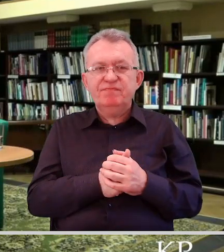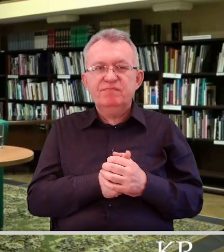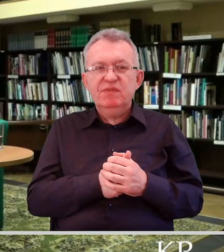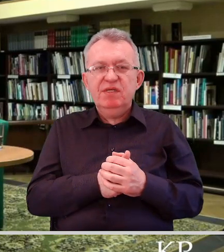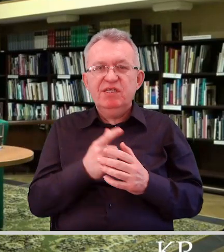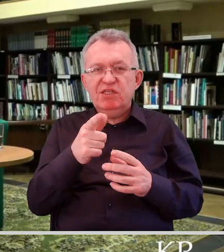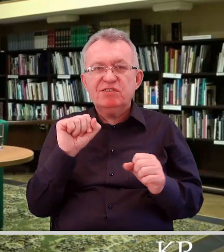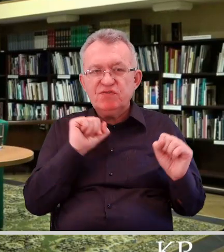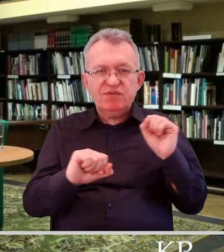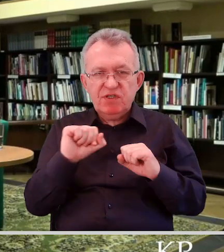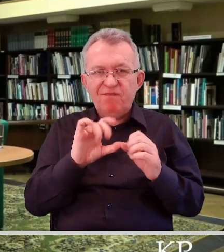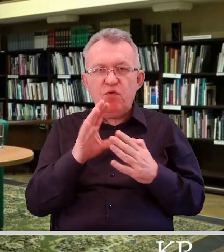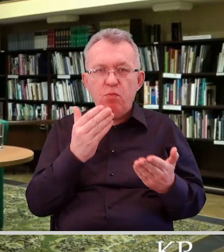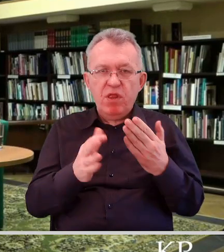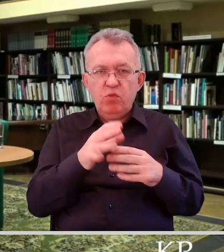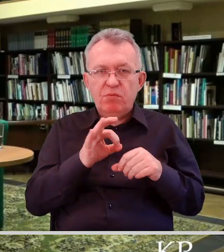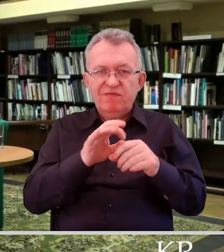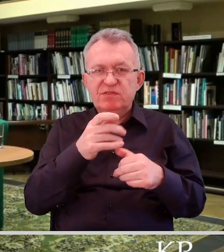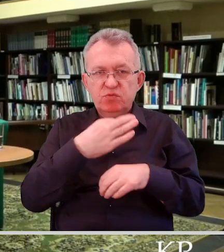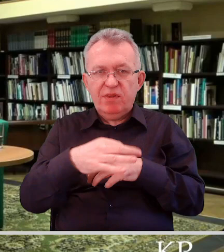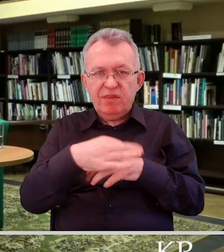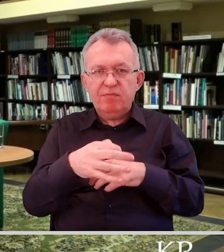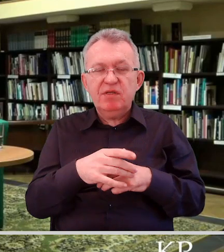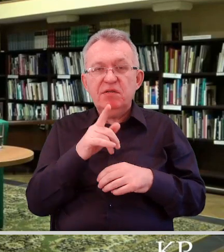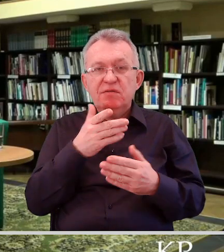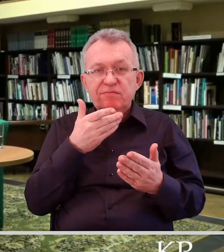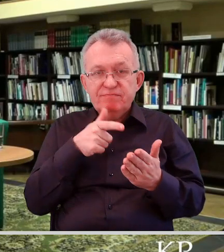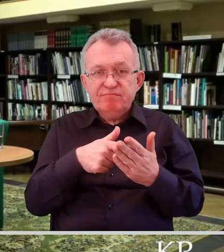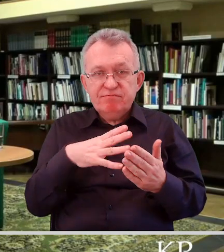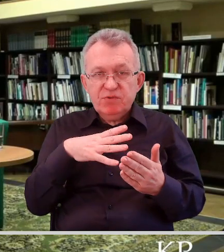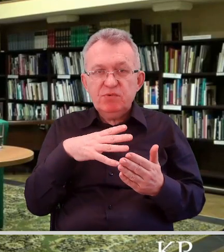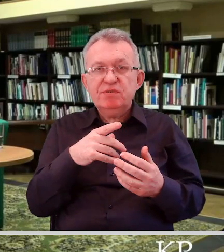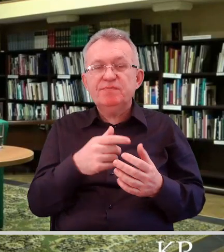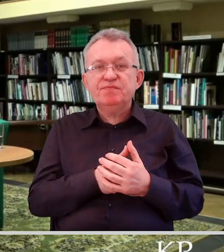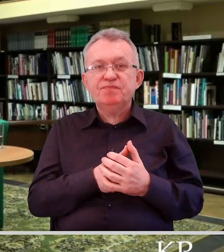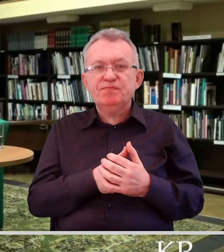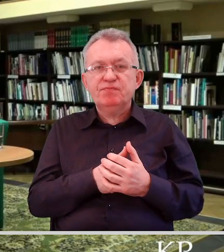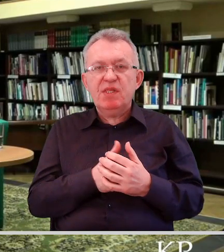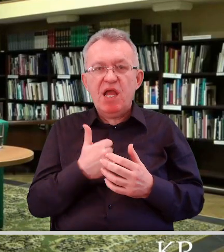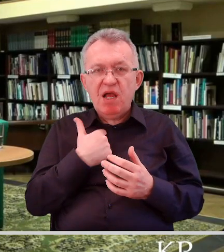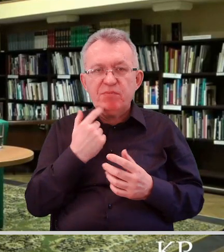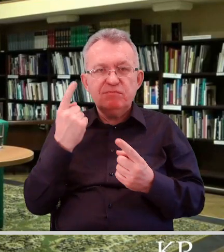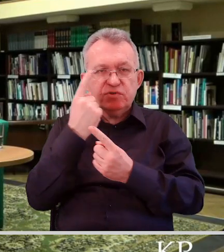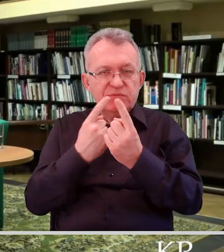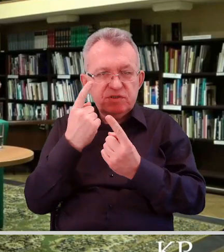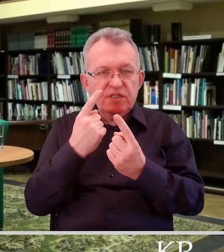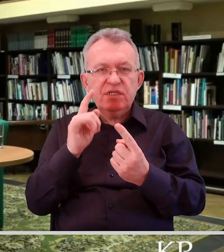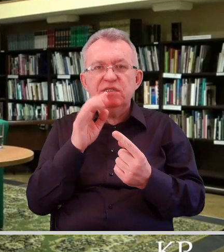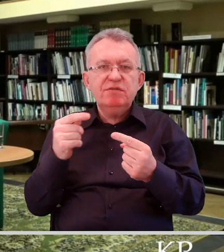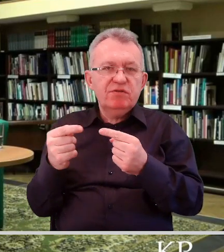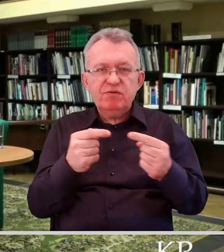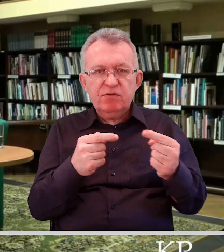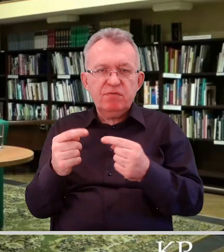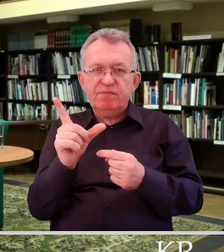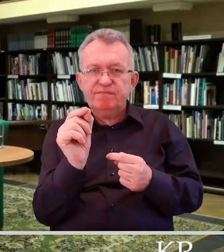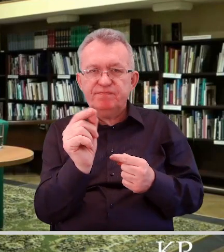No i ćwiczenia właśnie w Lublinie, które prowadziłam ze studentami, polegały na tym między innymi, żeby przemyśleli sobie i przedyskutowali w